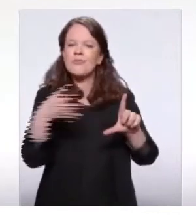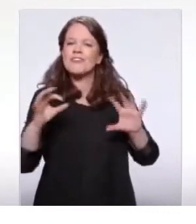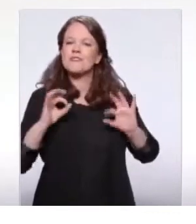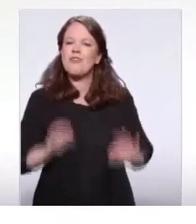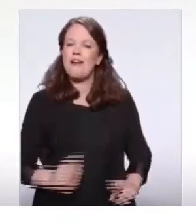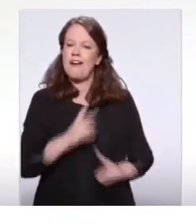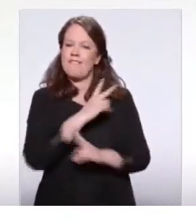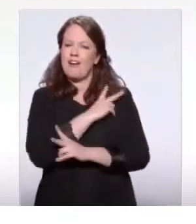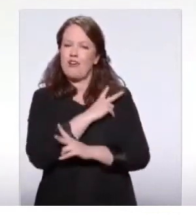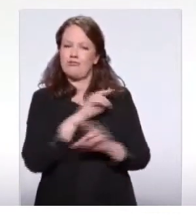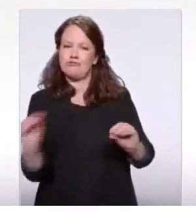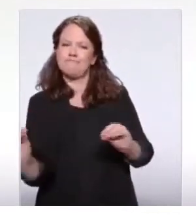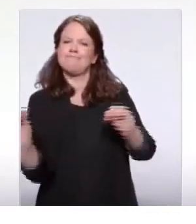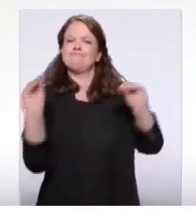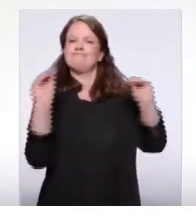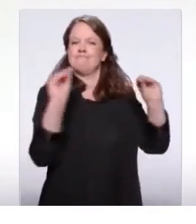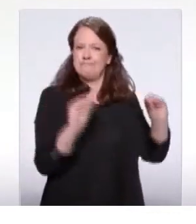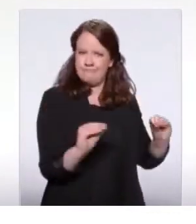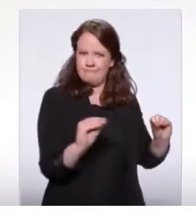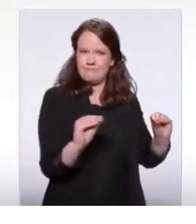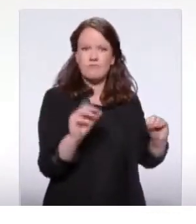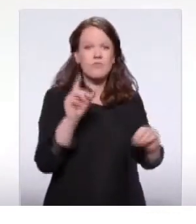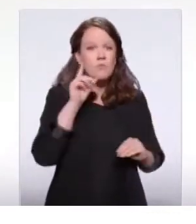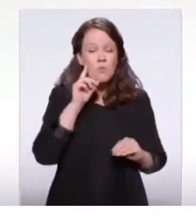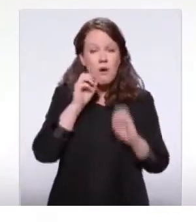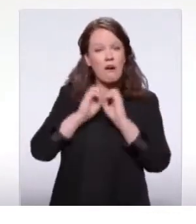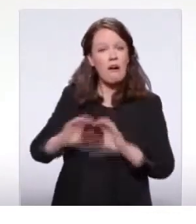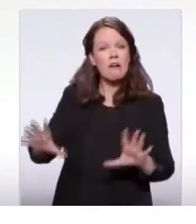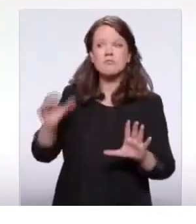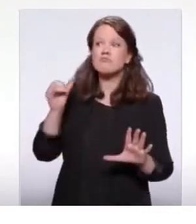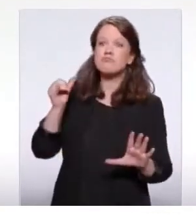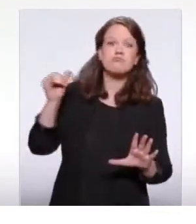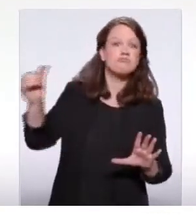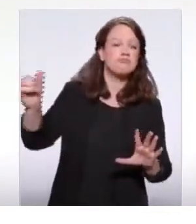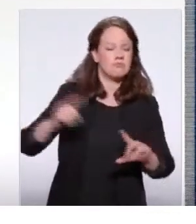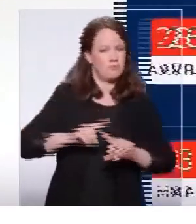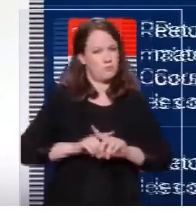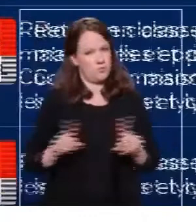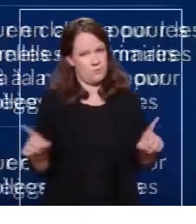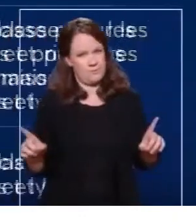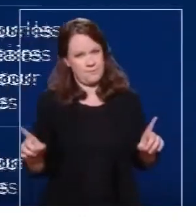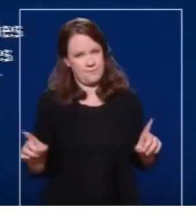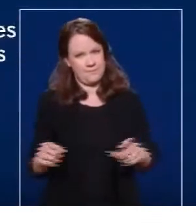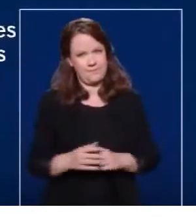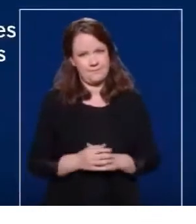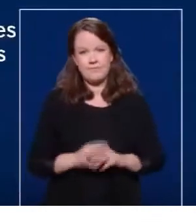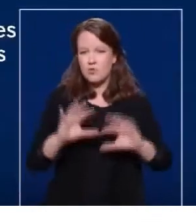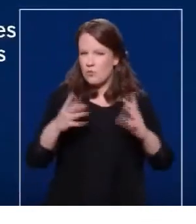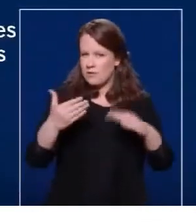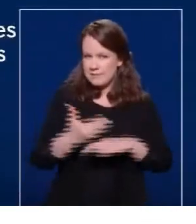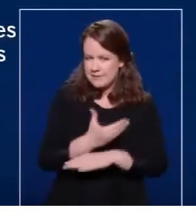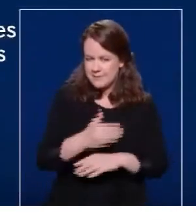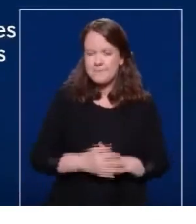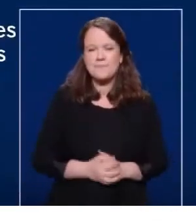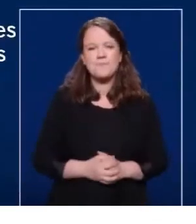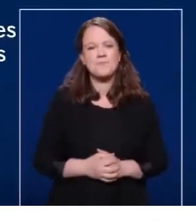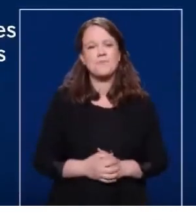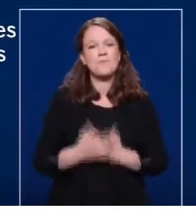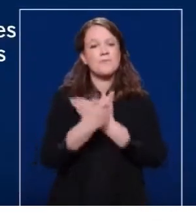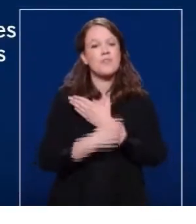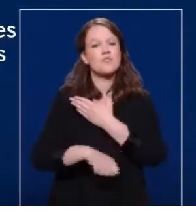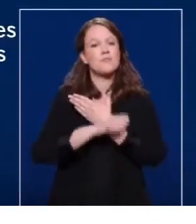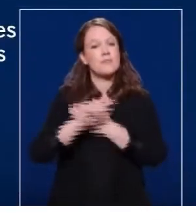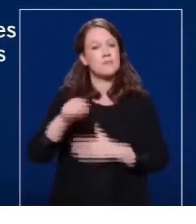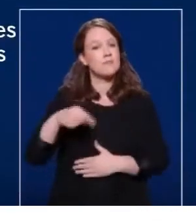ne pas laisser nos enfants seuls et sans apprendre. De manière très concrète, cela signifie que la